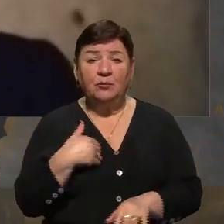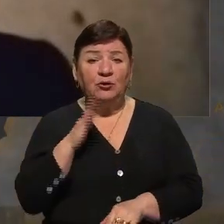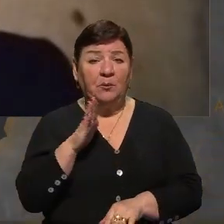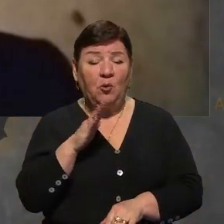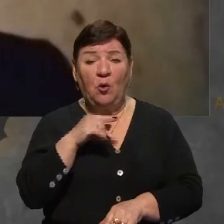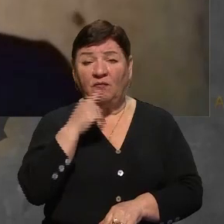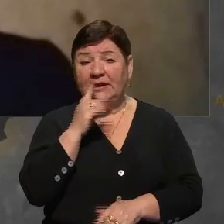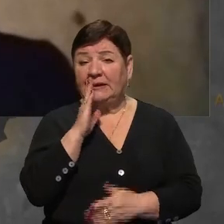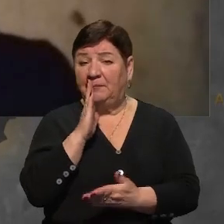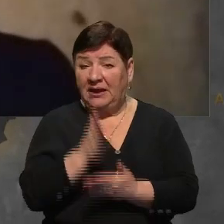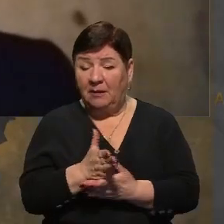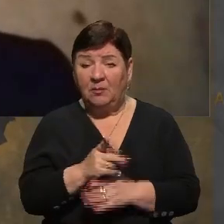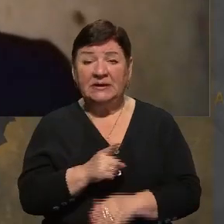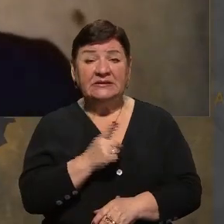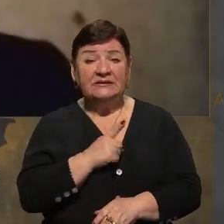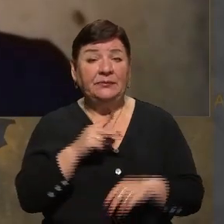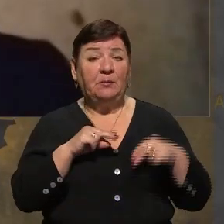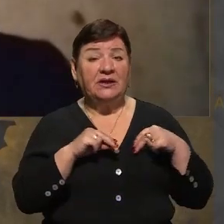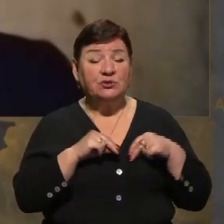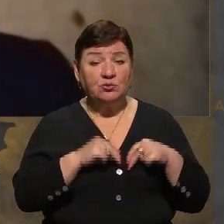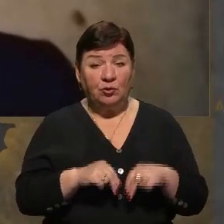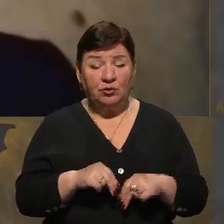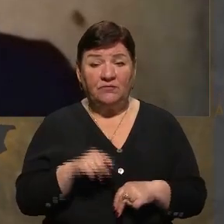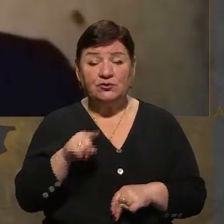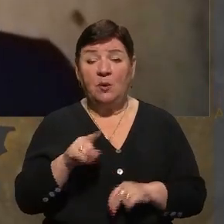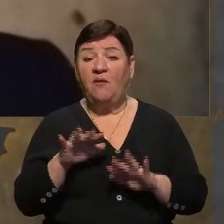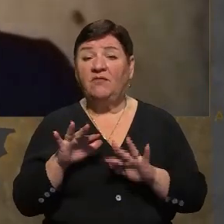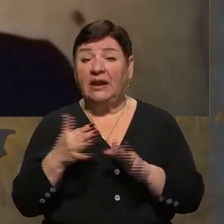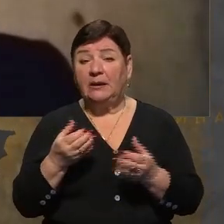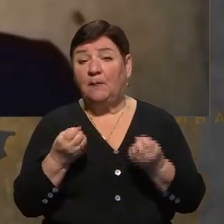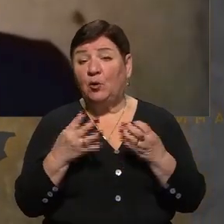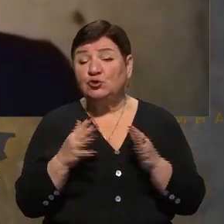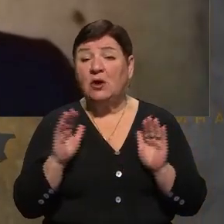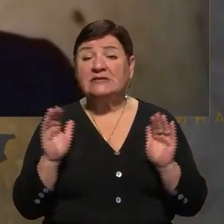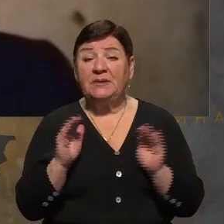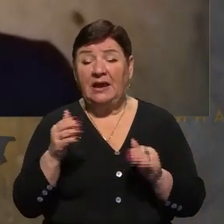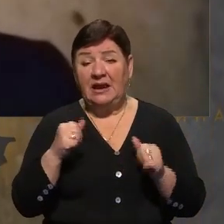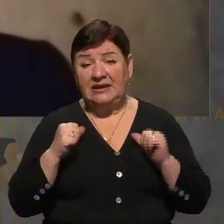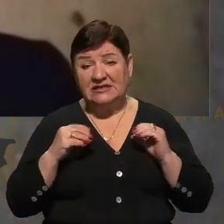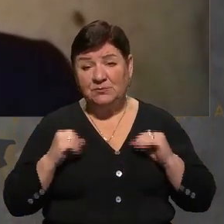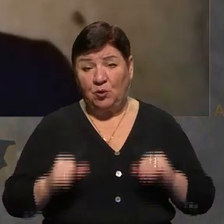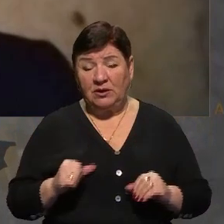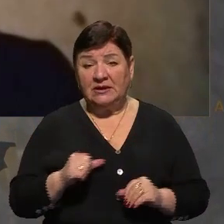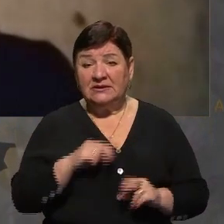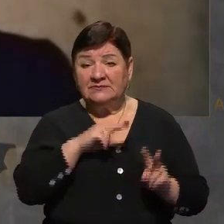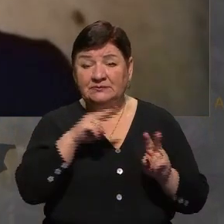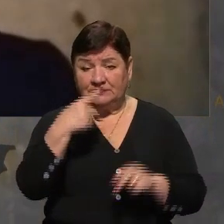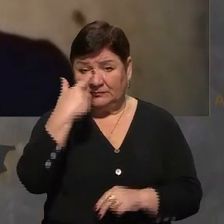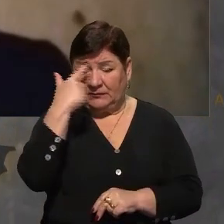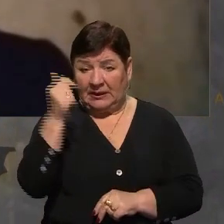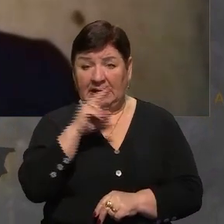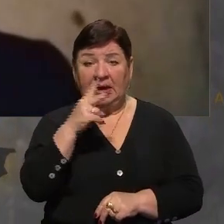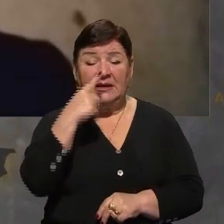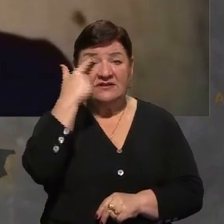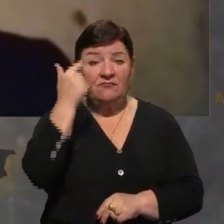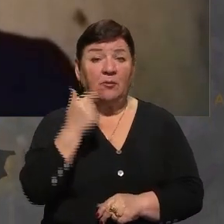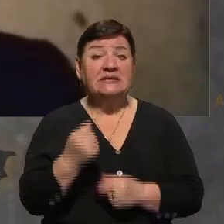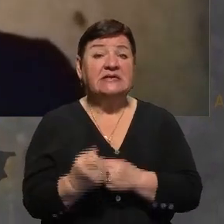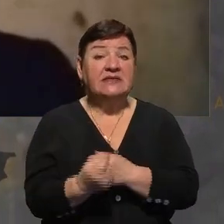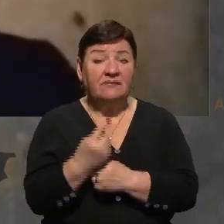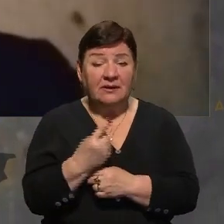вони майстерно працюють в ПСОшному варіанті, тому просто зберігайте спокій, слідкуйте за інформацією. З'явилася якась інформація